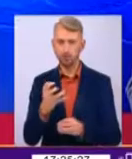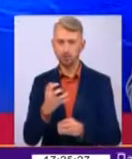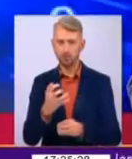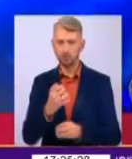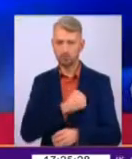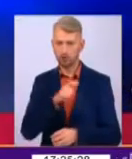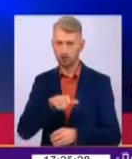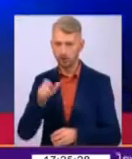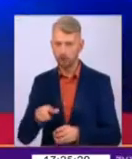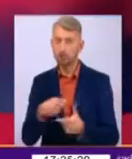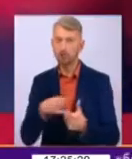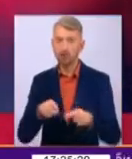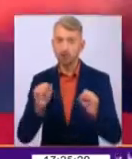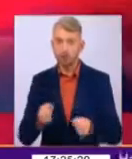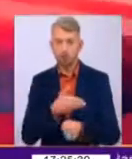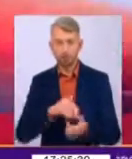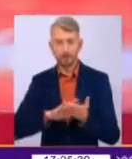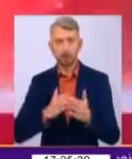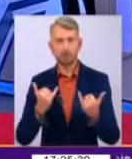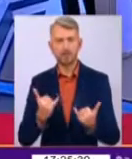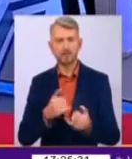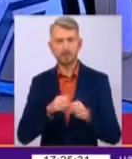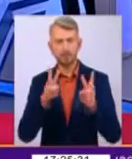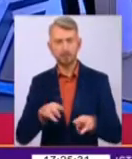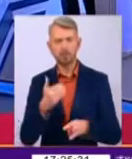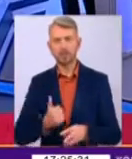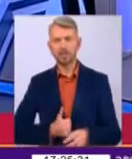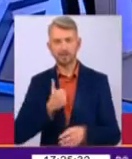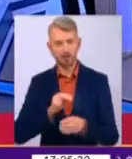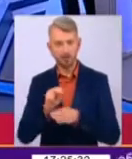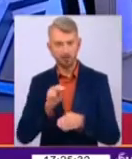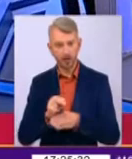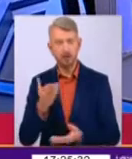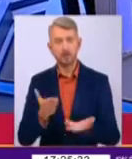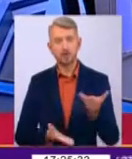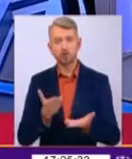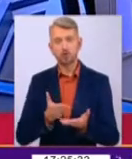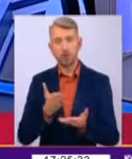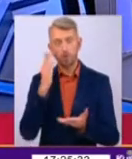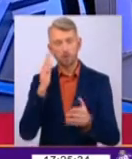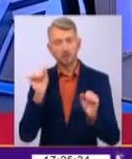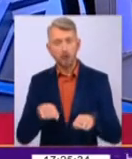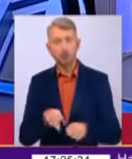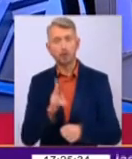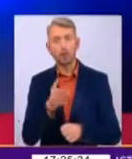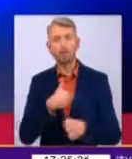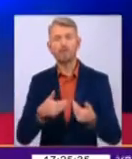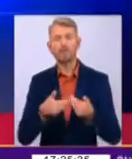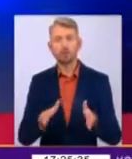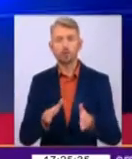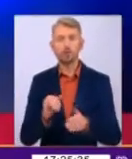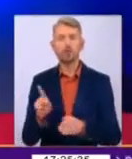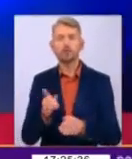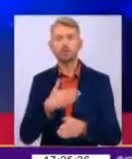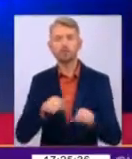призовників. Чи здатні ми станом на зараз забезпечити їх гідне навчання? Якщо здатні, то кого ми випустимо і чого